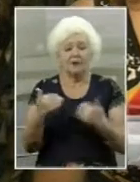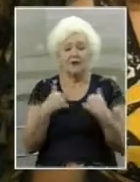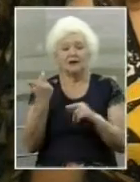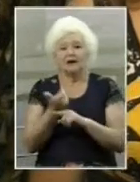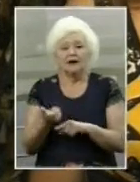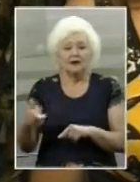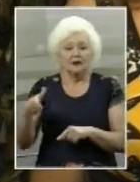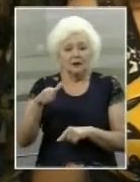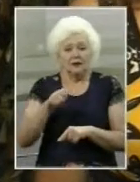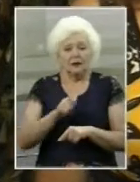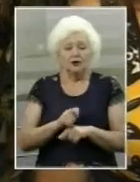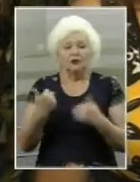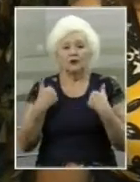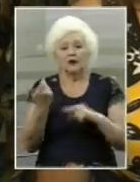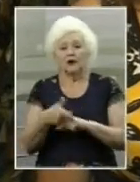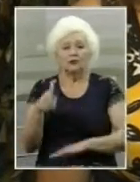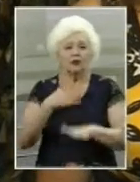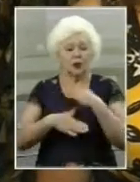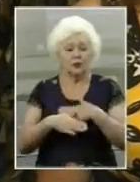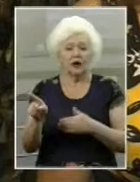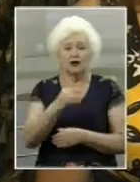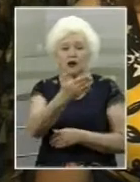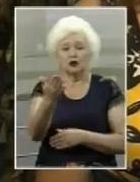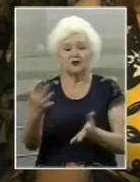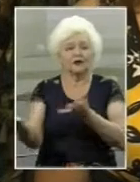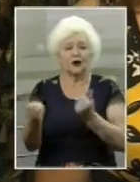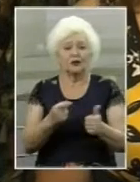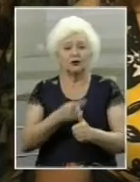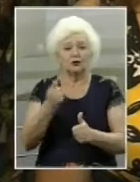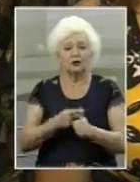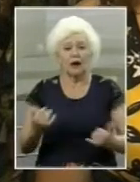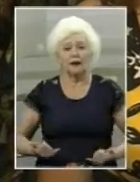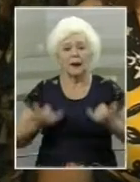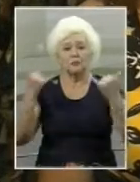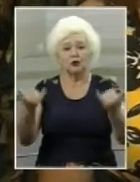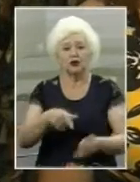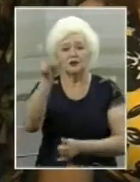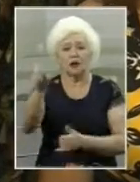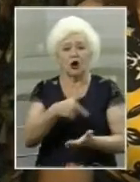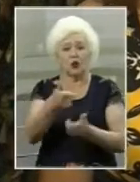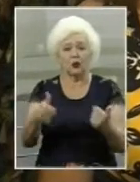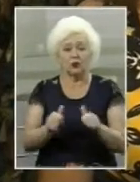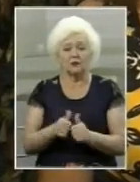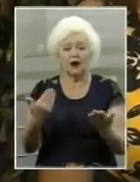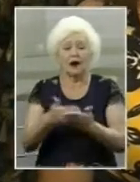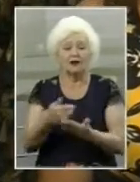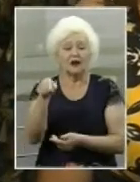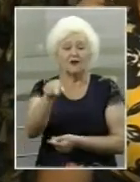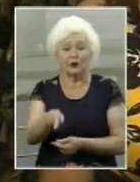дуже, я дуже обрадувала, що от вона отримала звання почесного громадянина міста. Адже